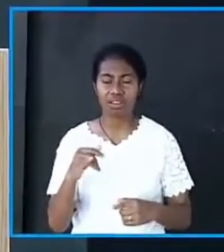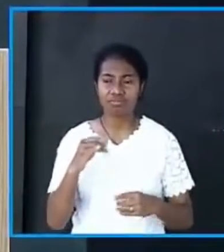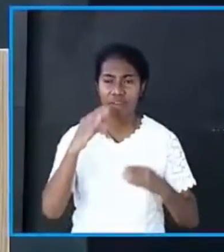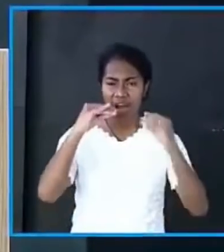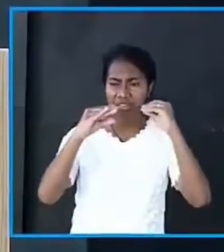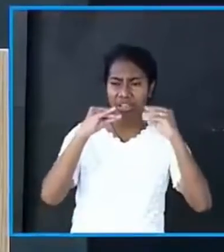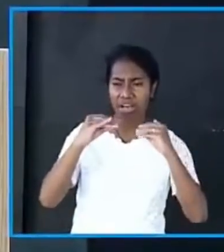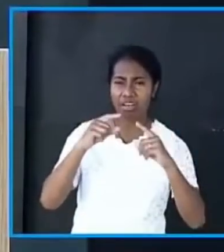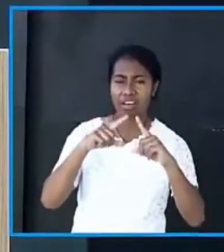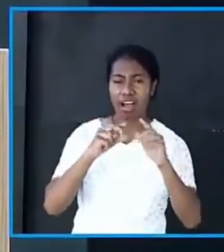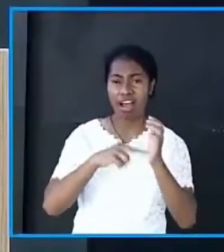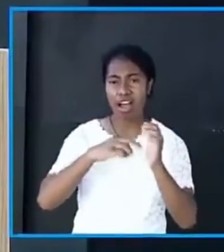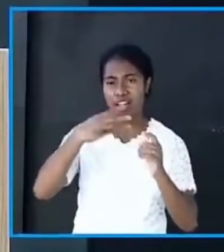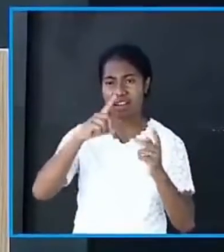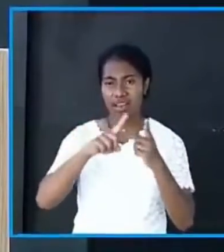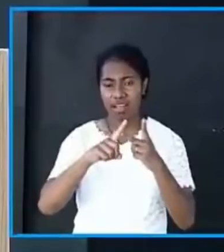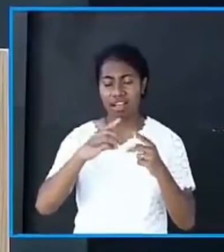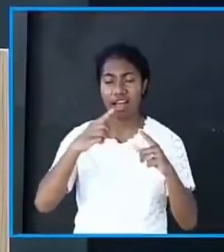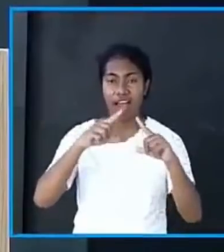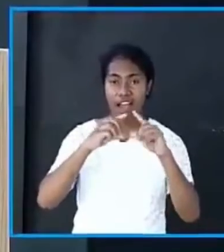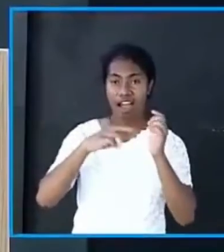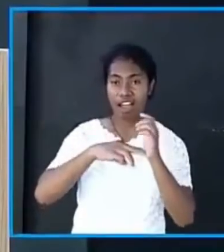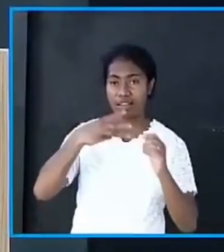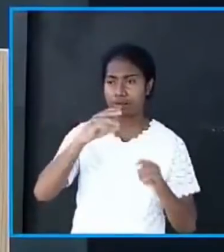Karet tidak pakai akal